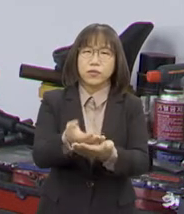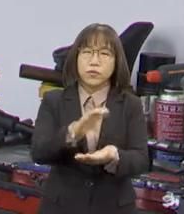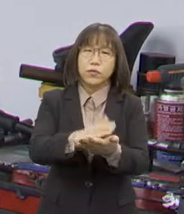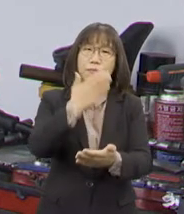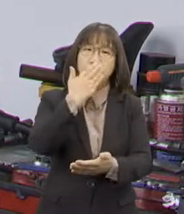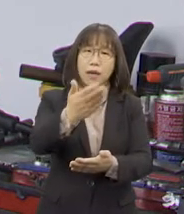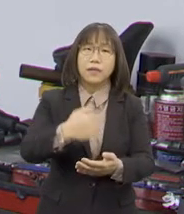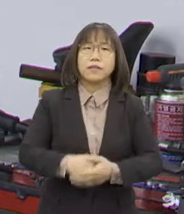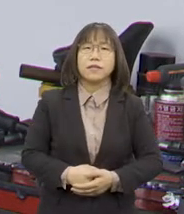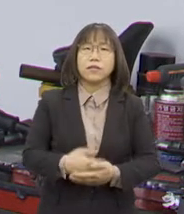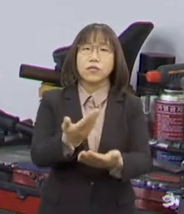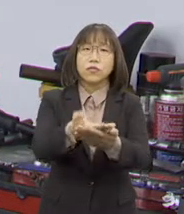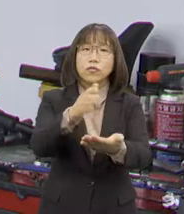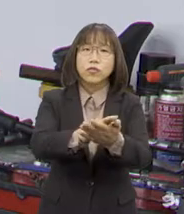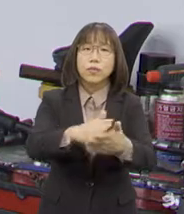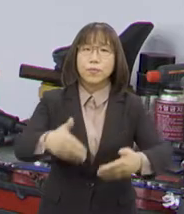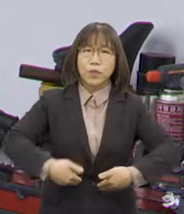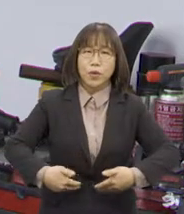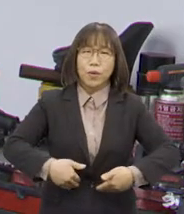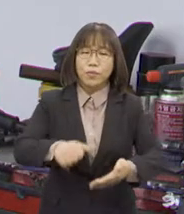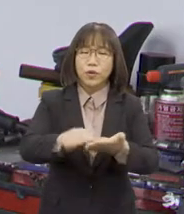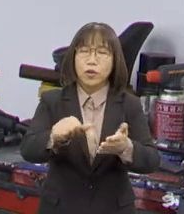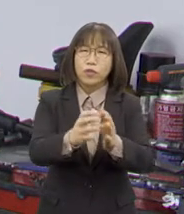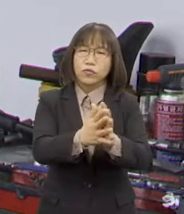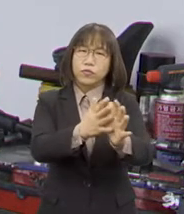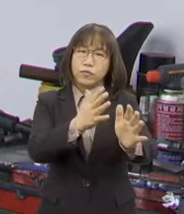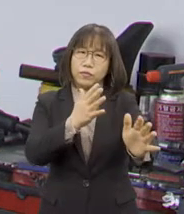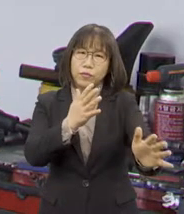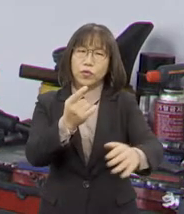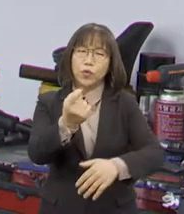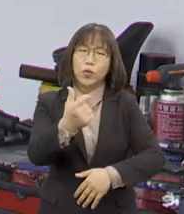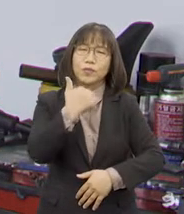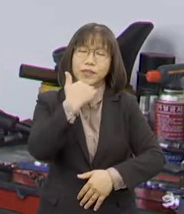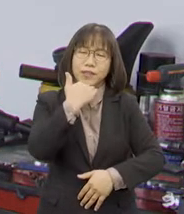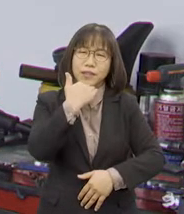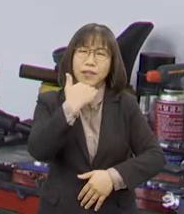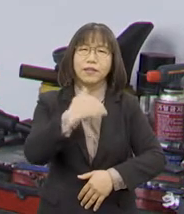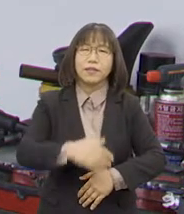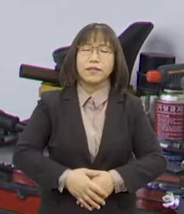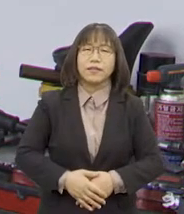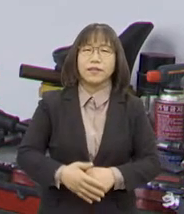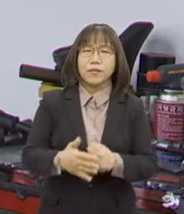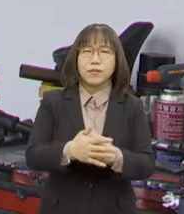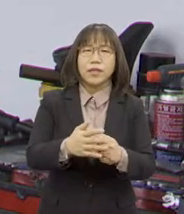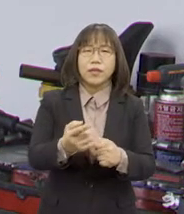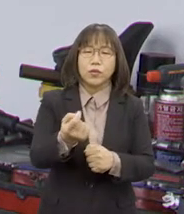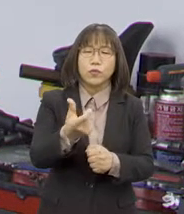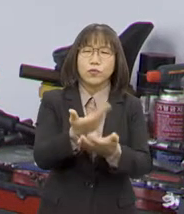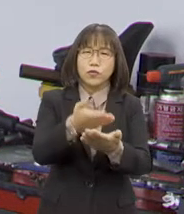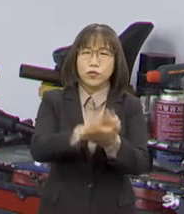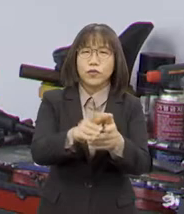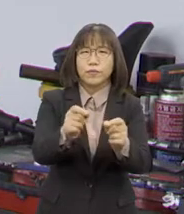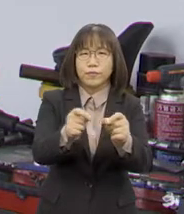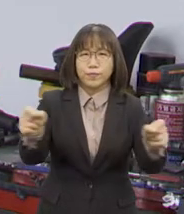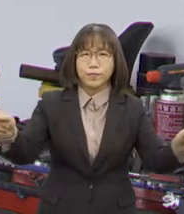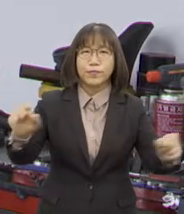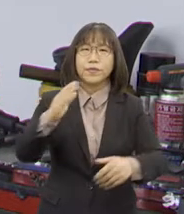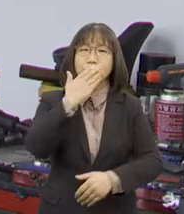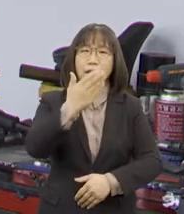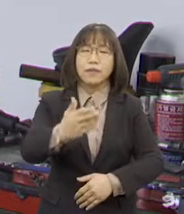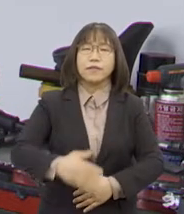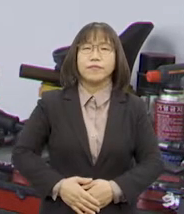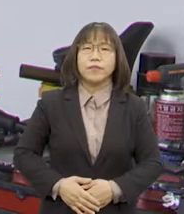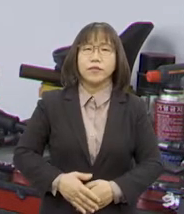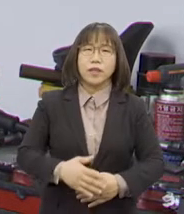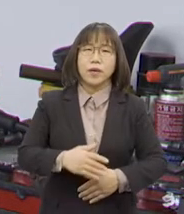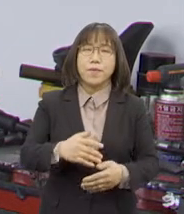수리가 가능합니다. 다만 수리해야 할 보조기기가 밀려 있으면 저희도 시간에 쫓겨서 기간이 다소 길어질 수가